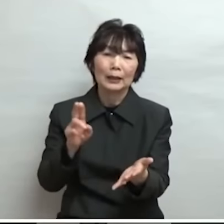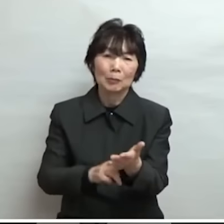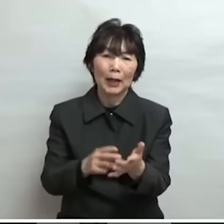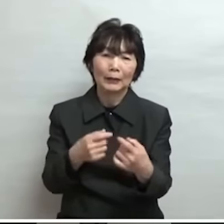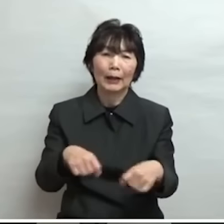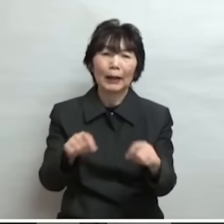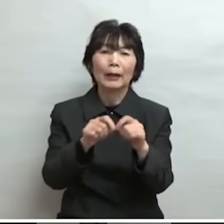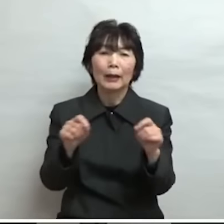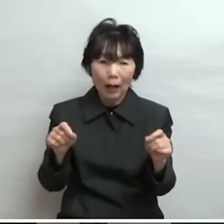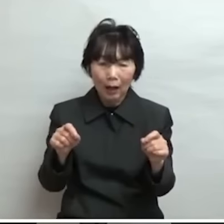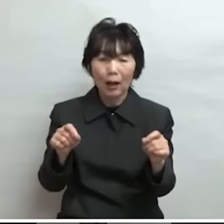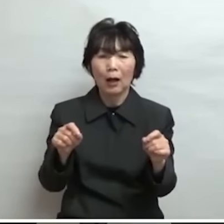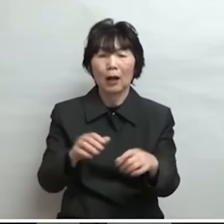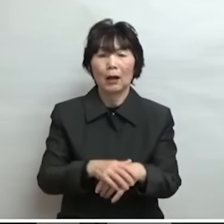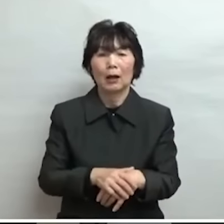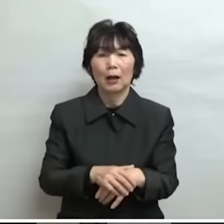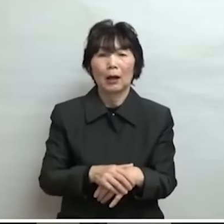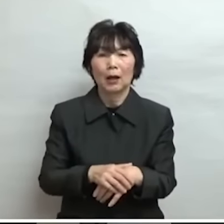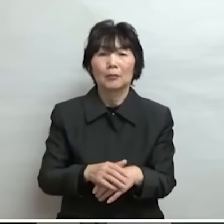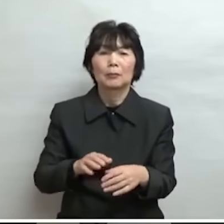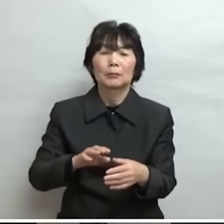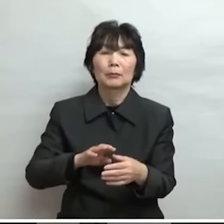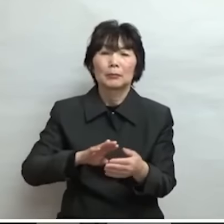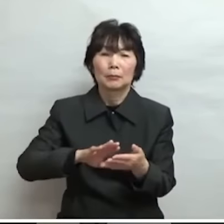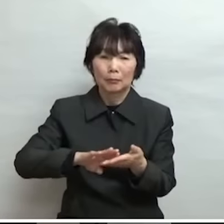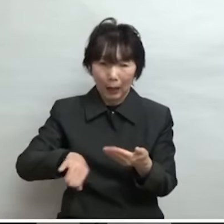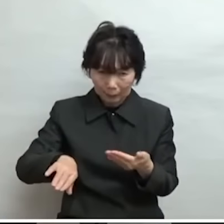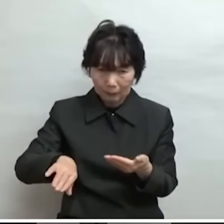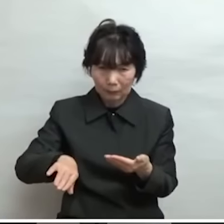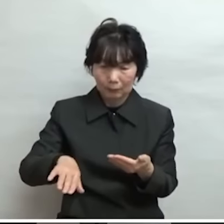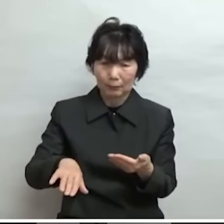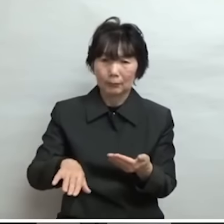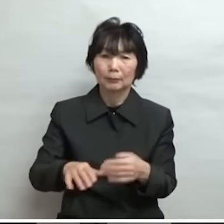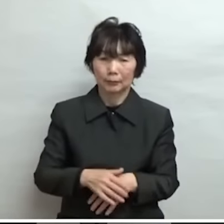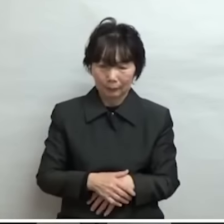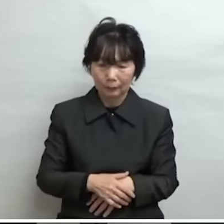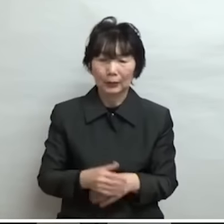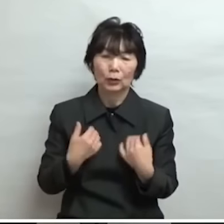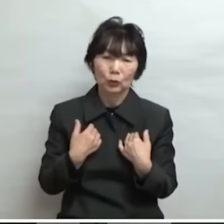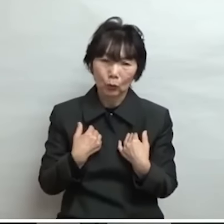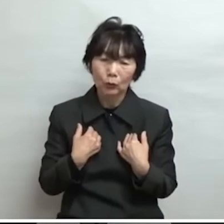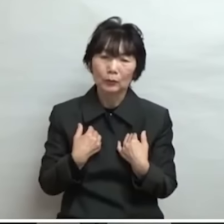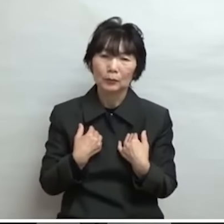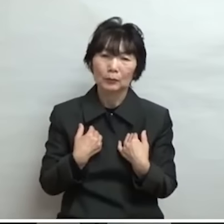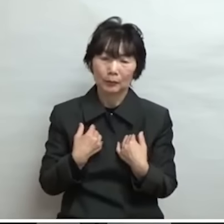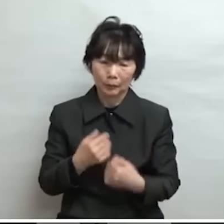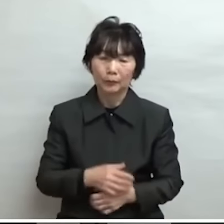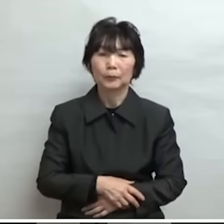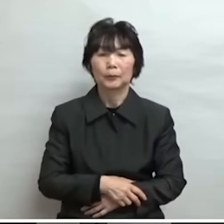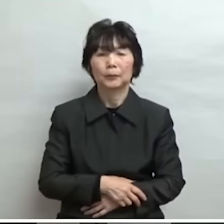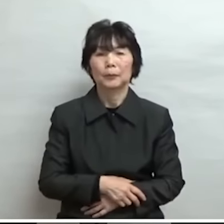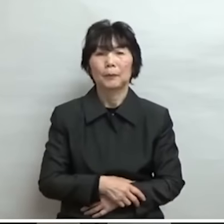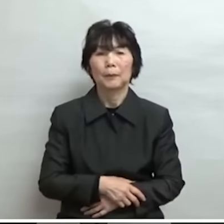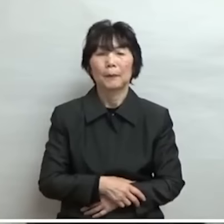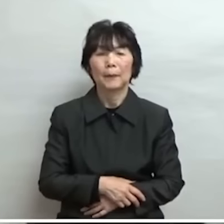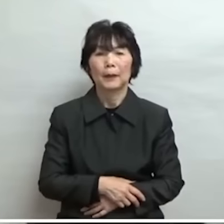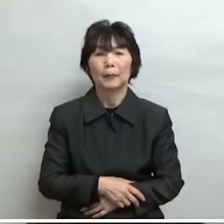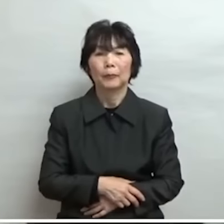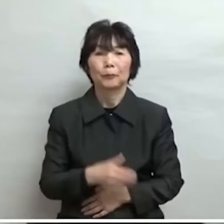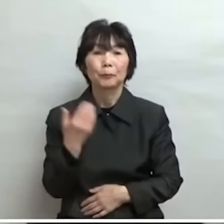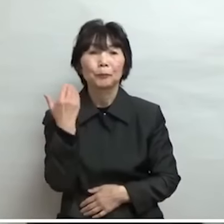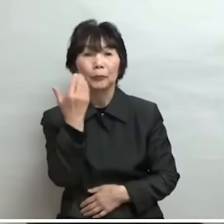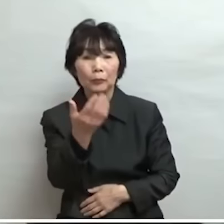裁で、判決が出たと。それを踏まえて、しっかり対応していくと、こういうことに尽きると思います。 ただやっぱり非常